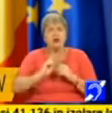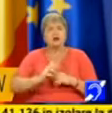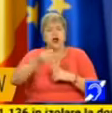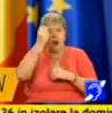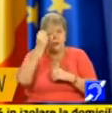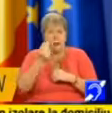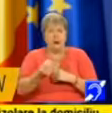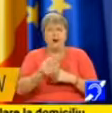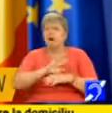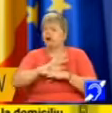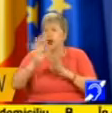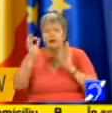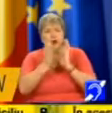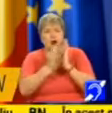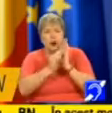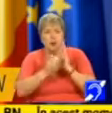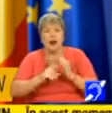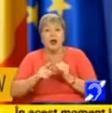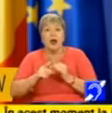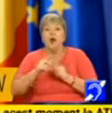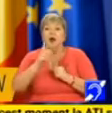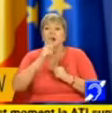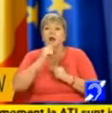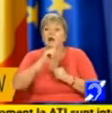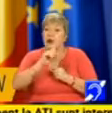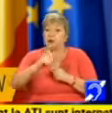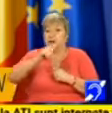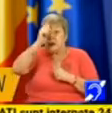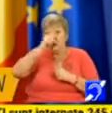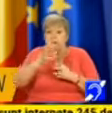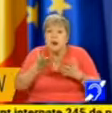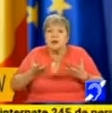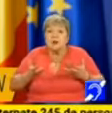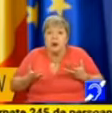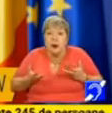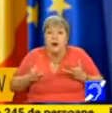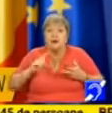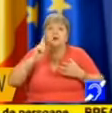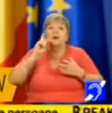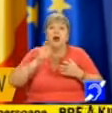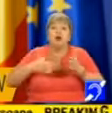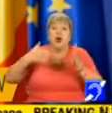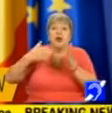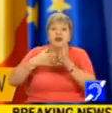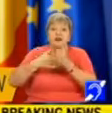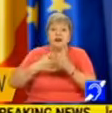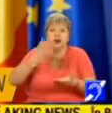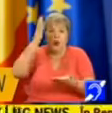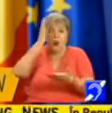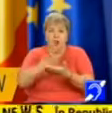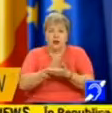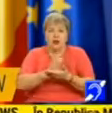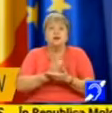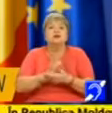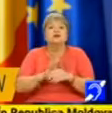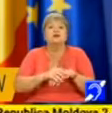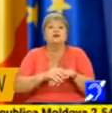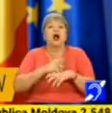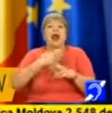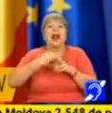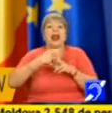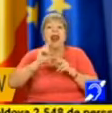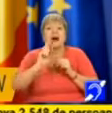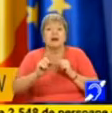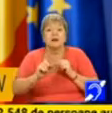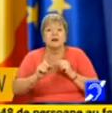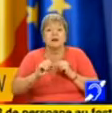toate normele, acolo unde nu se respectă, trebuie intervenit prompt, ferm, clar și